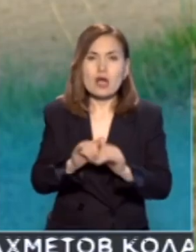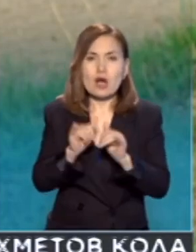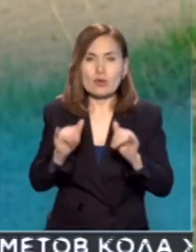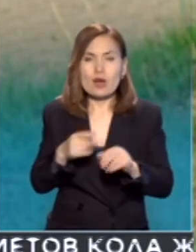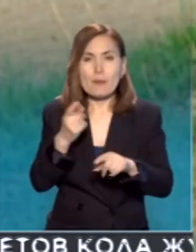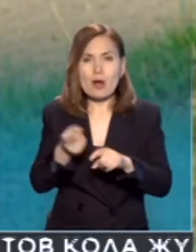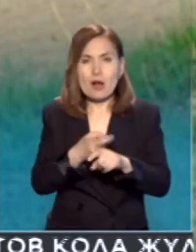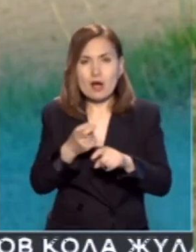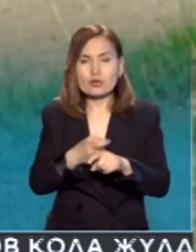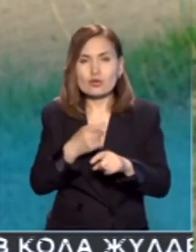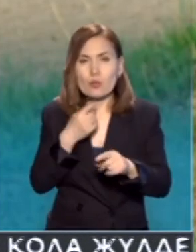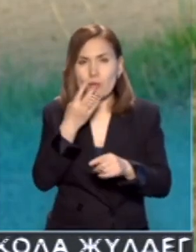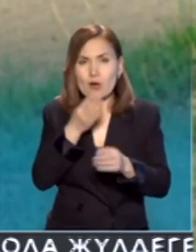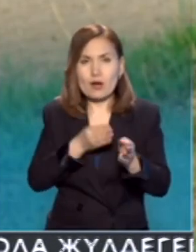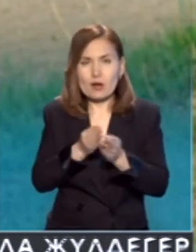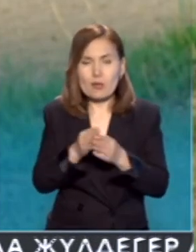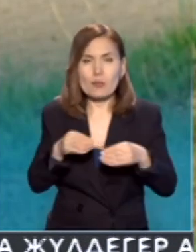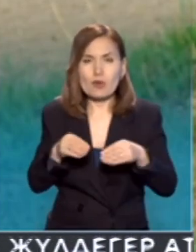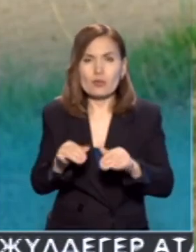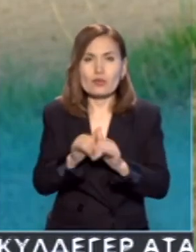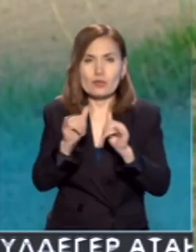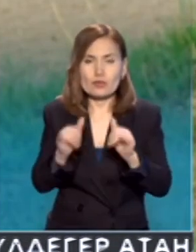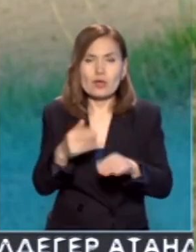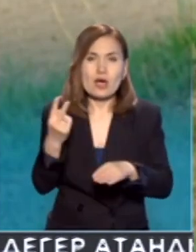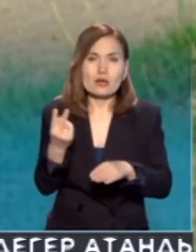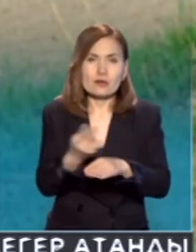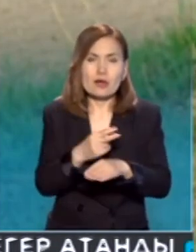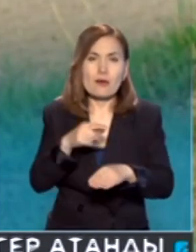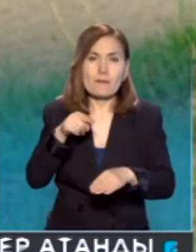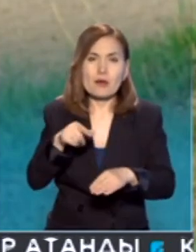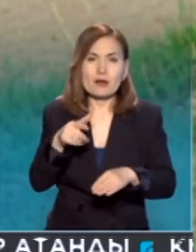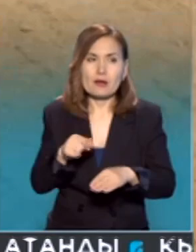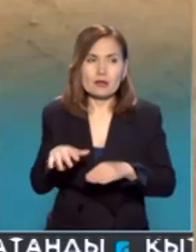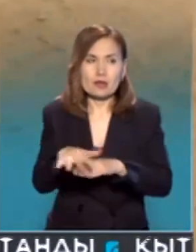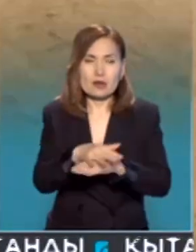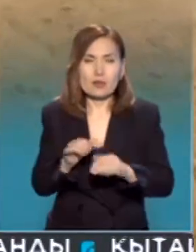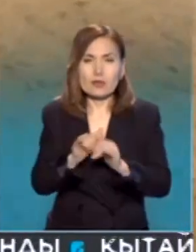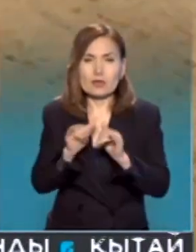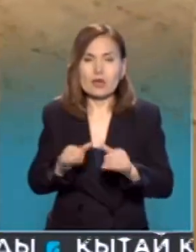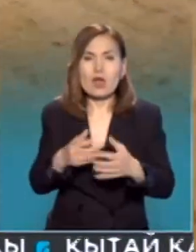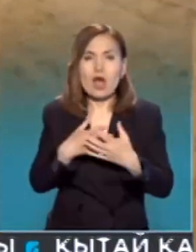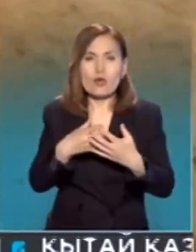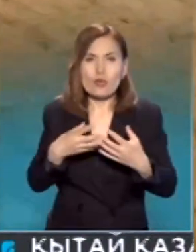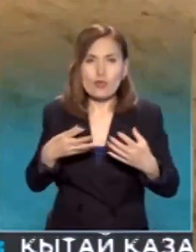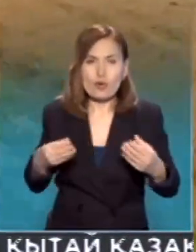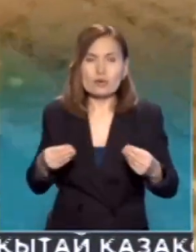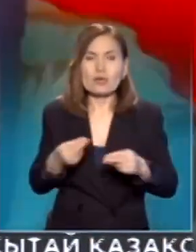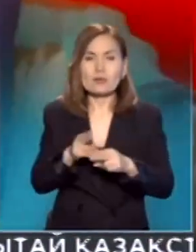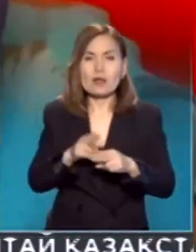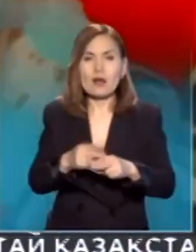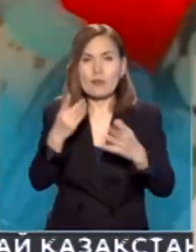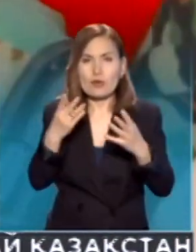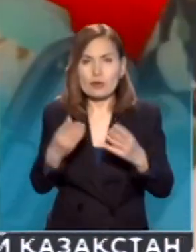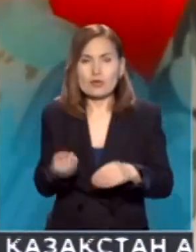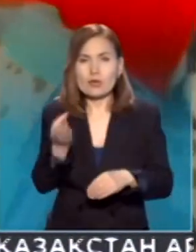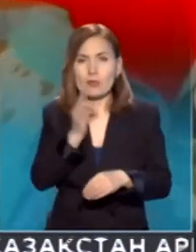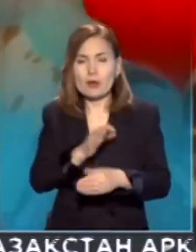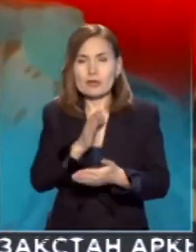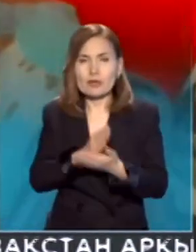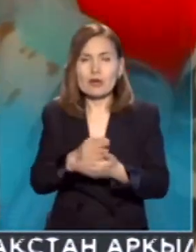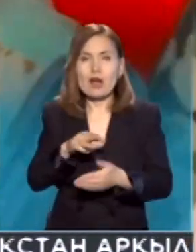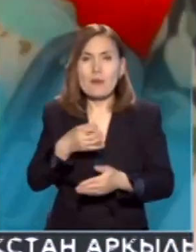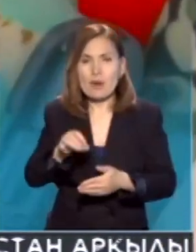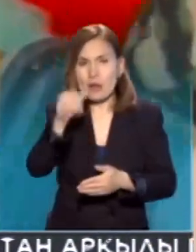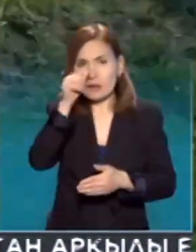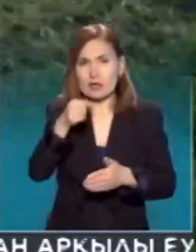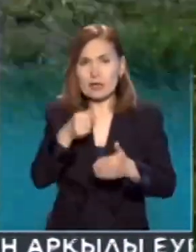бақша дақылдарының әлеуметтік маңызы бар болғандықтан бұның көлемін 1000 гектардың үстінде көбейіп отыр. Көктемнің бір күні жылға азық деген диқандар қауымы мамыр